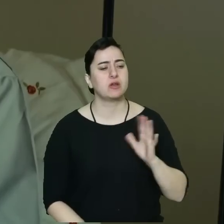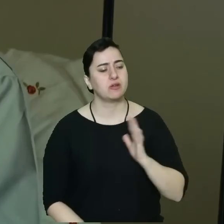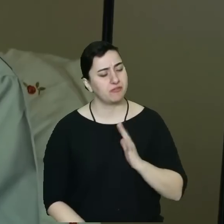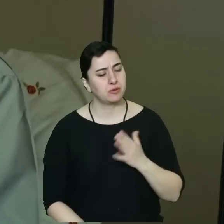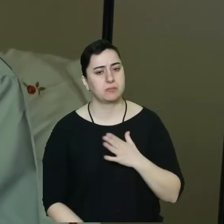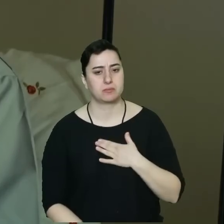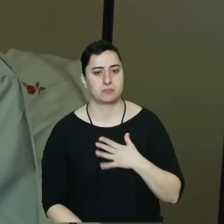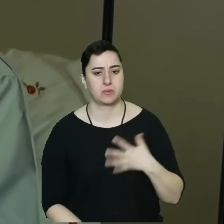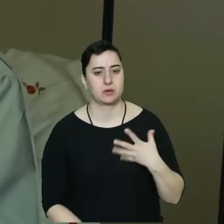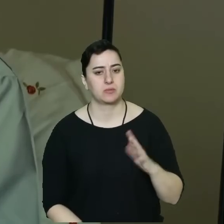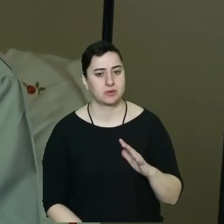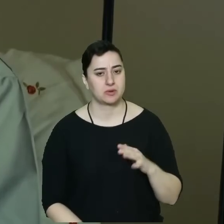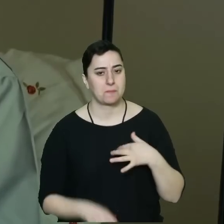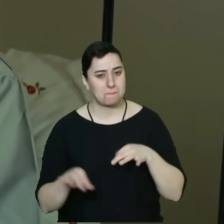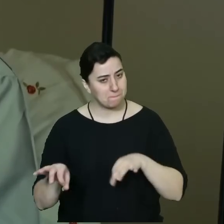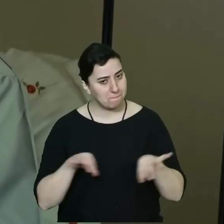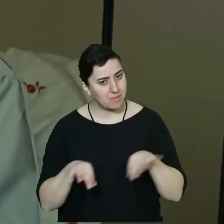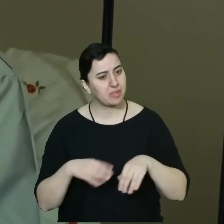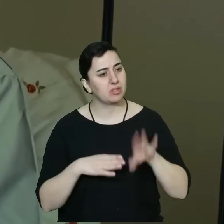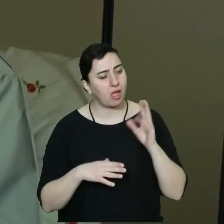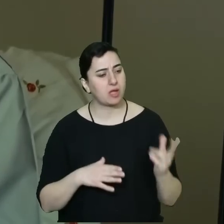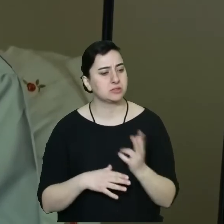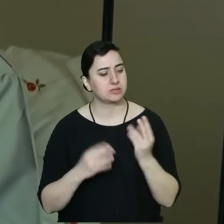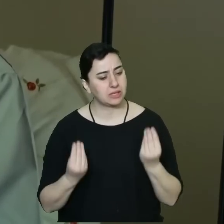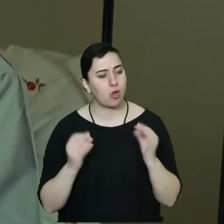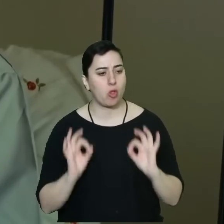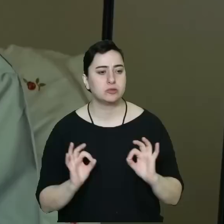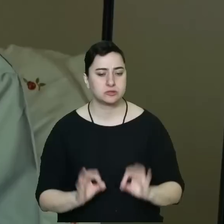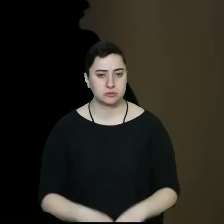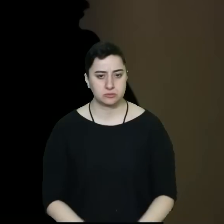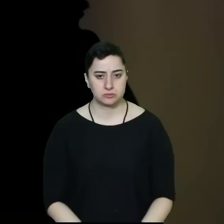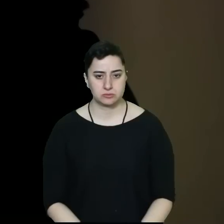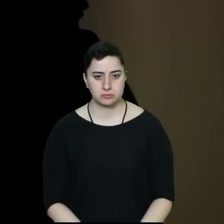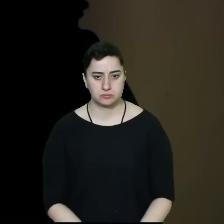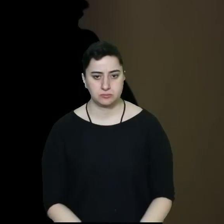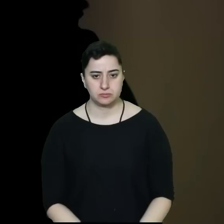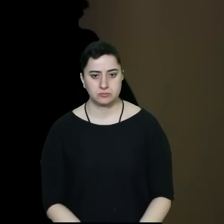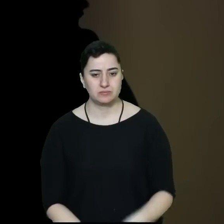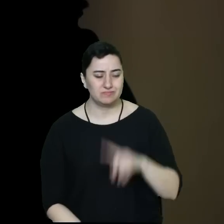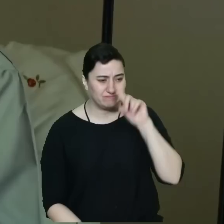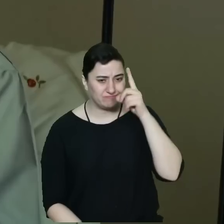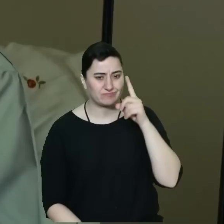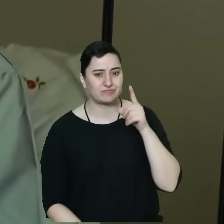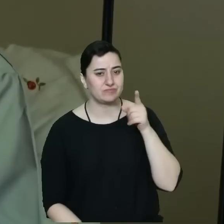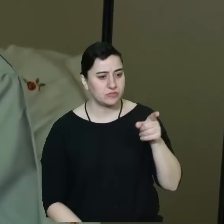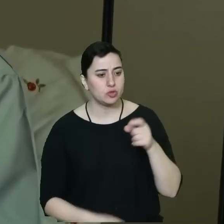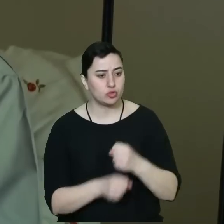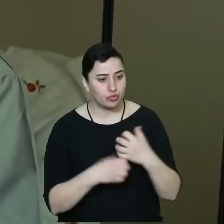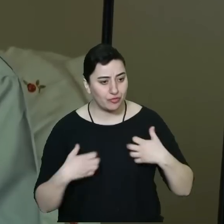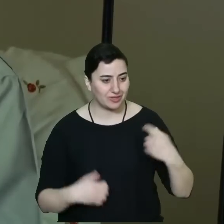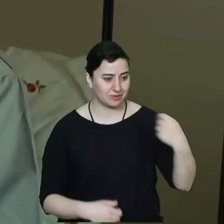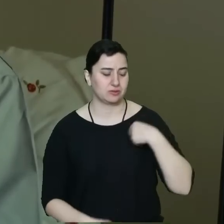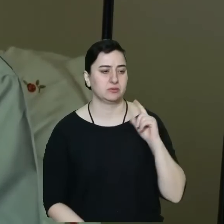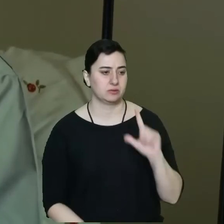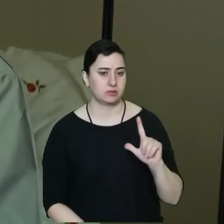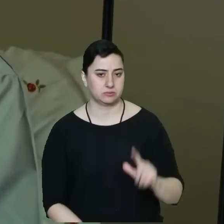diyebilirim. Böylece planlarımız daha hızlı ve daha etkin bir şekilde ilerleyecek. Sadece sizin güveninize ihtiyacım var o